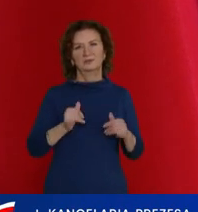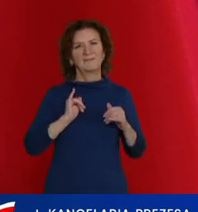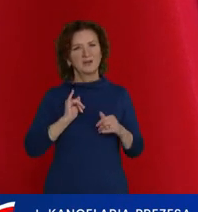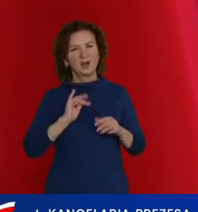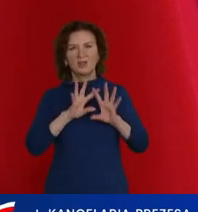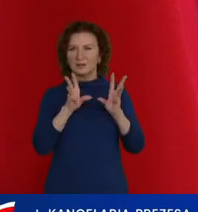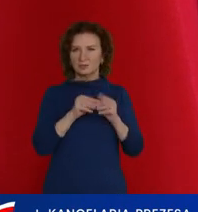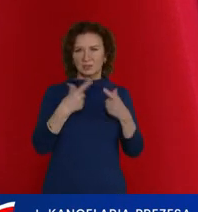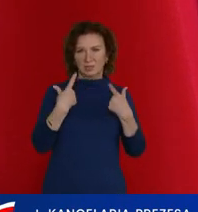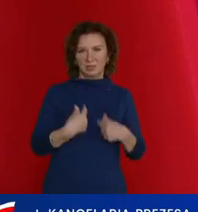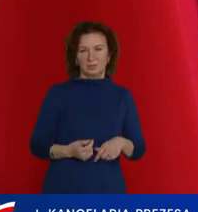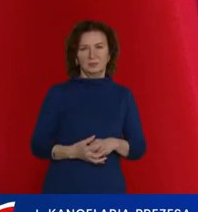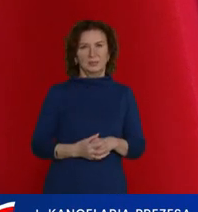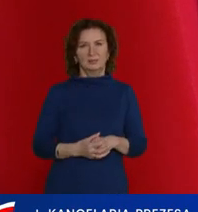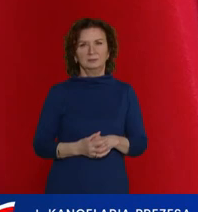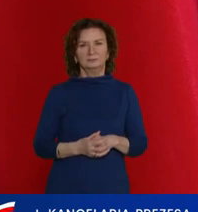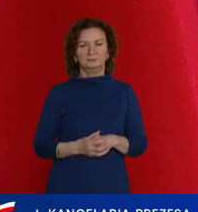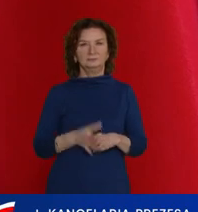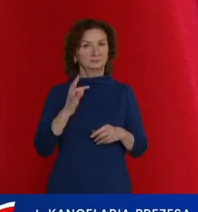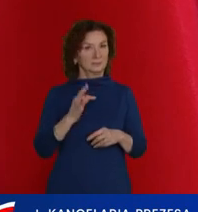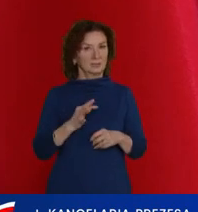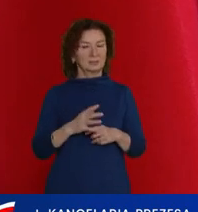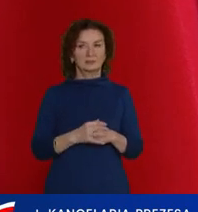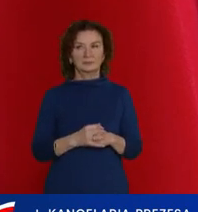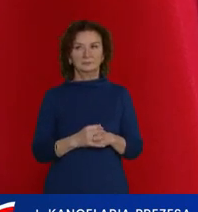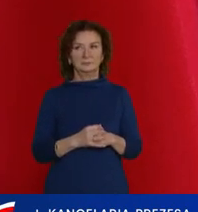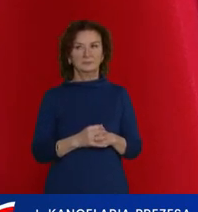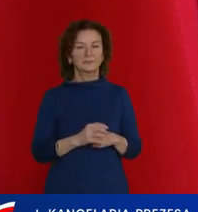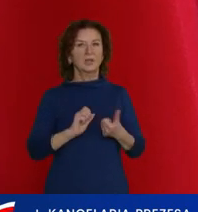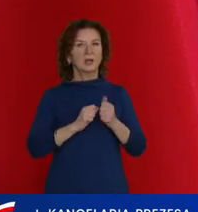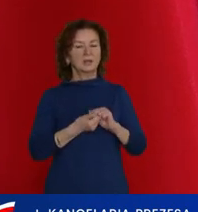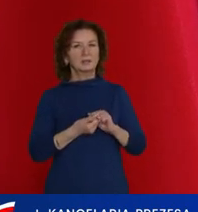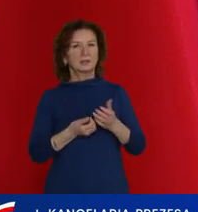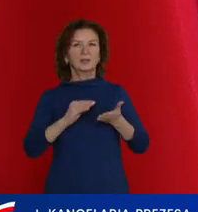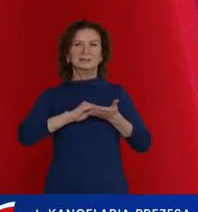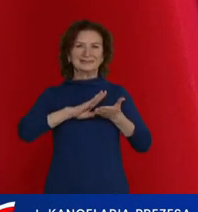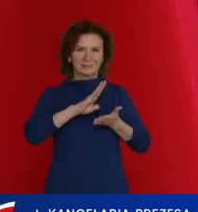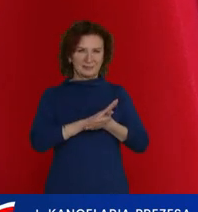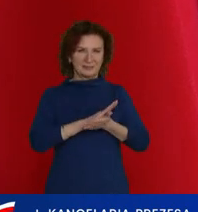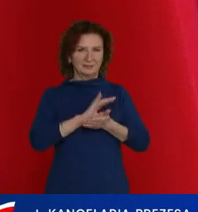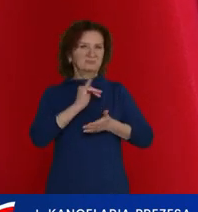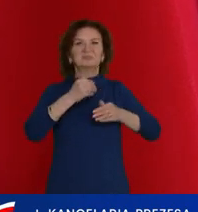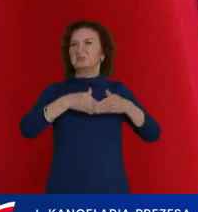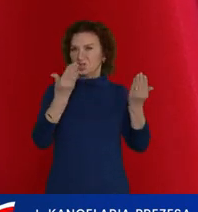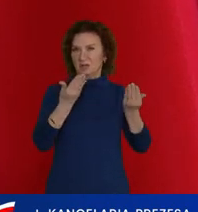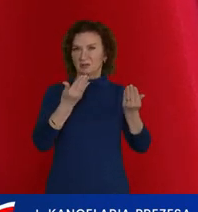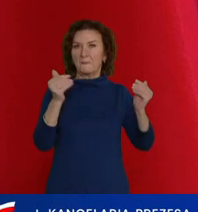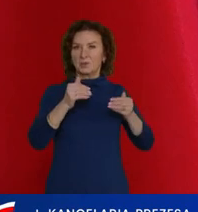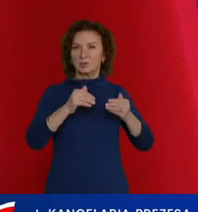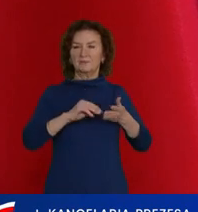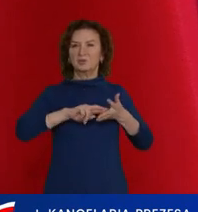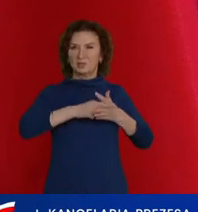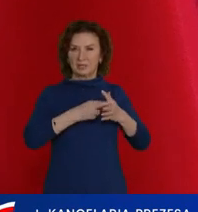które są przypisane do danego dnia, jeśli chodzi o możliwość zapisów.